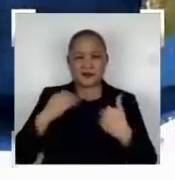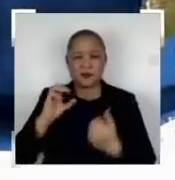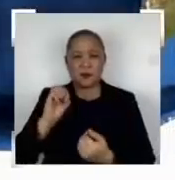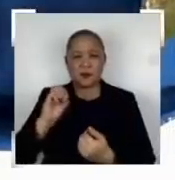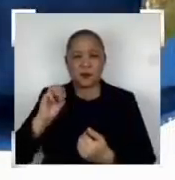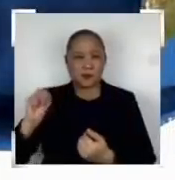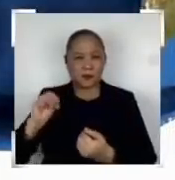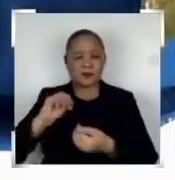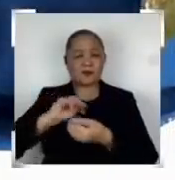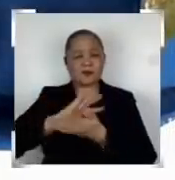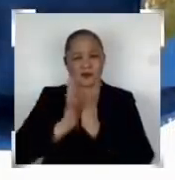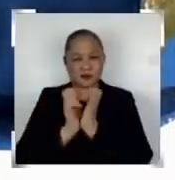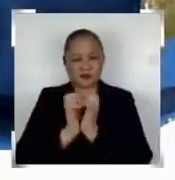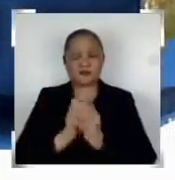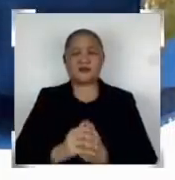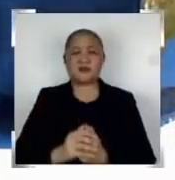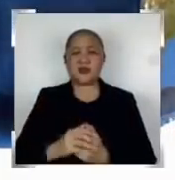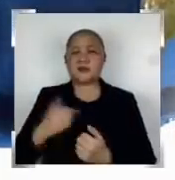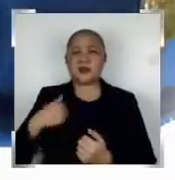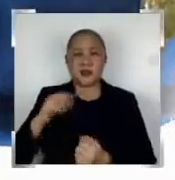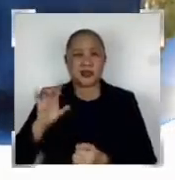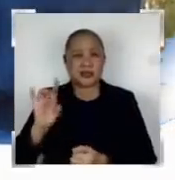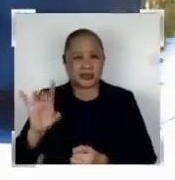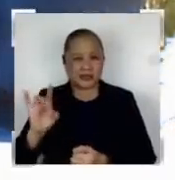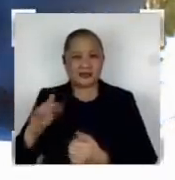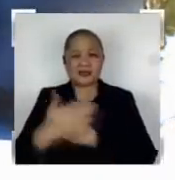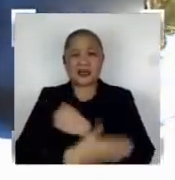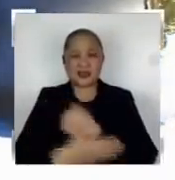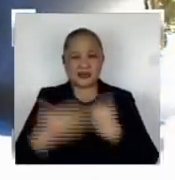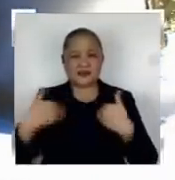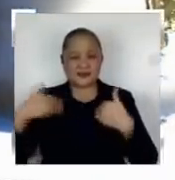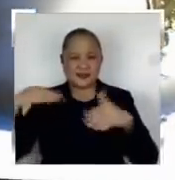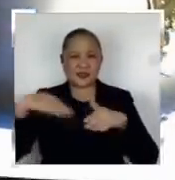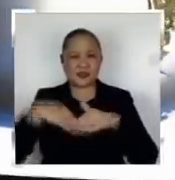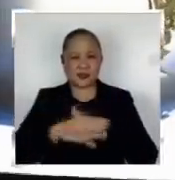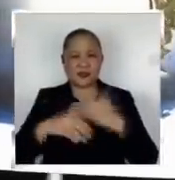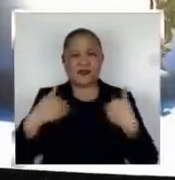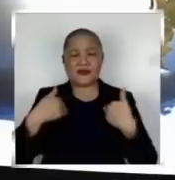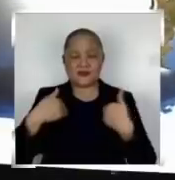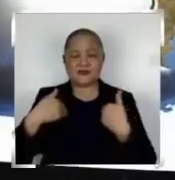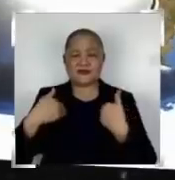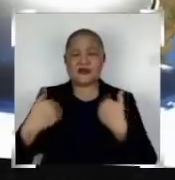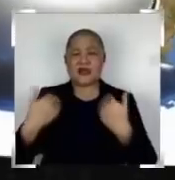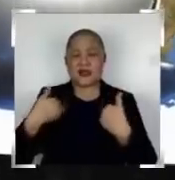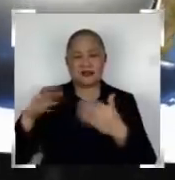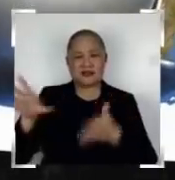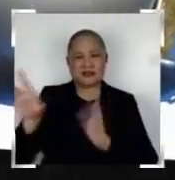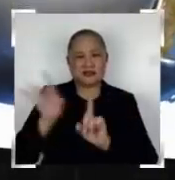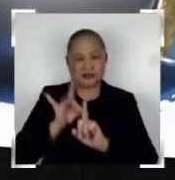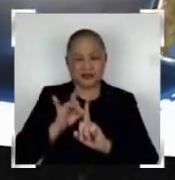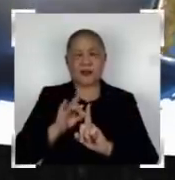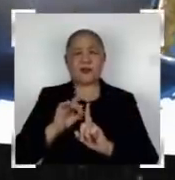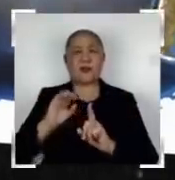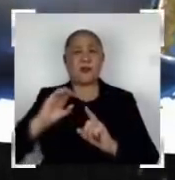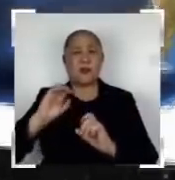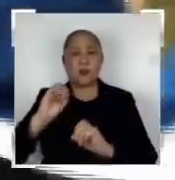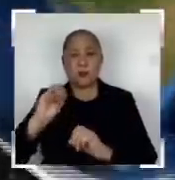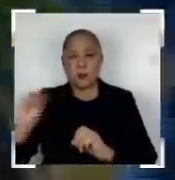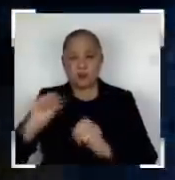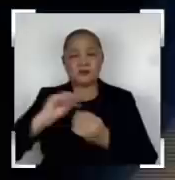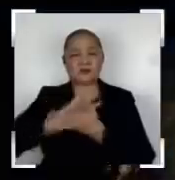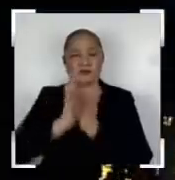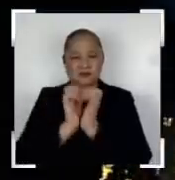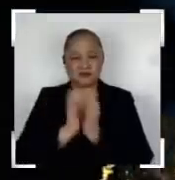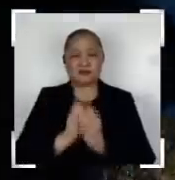18 bansa ang nagkumpirmang nakapasok na sa kanila ang Omicron variant. Pinakabago riyan ang Japan.